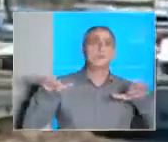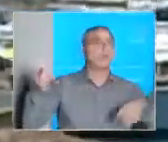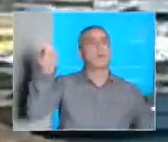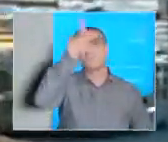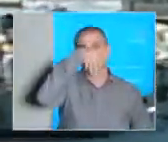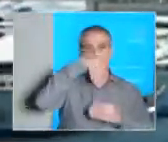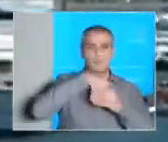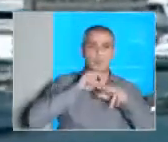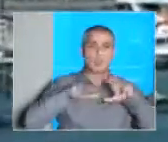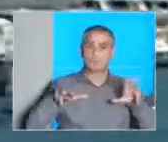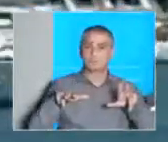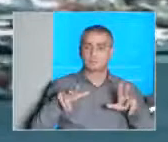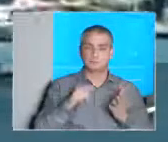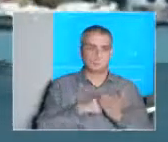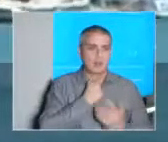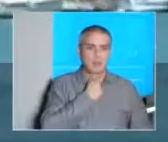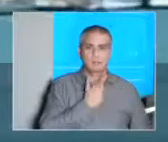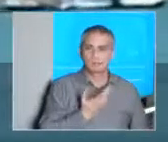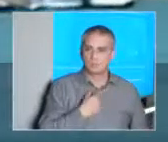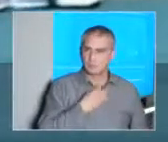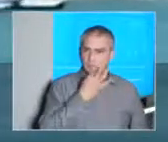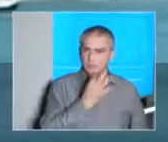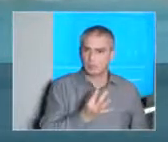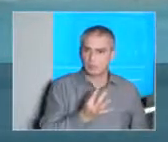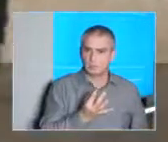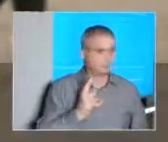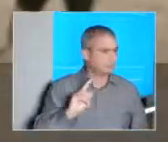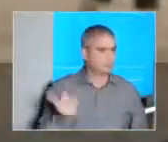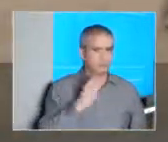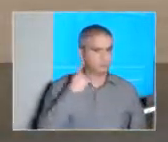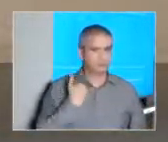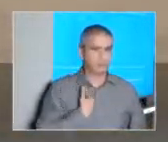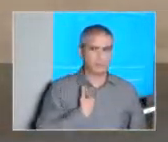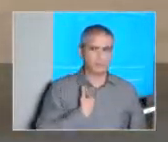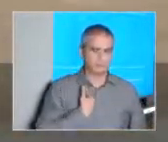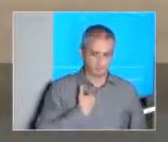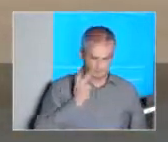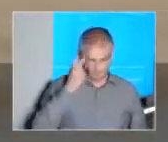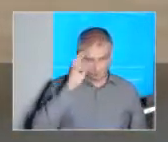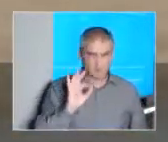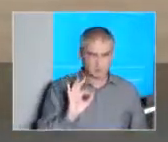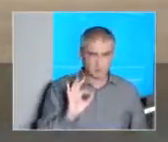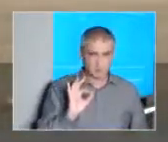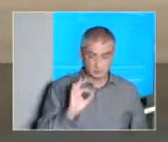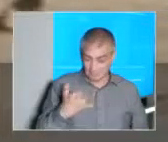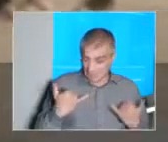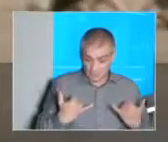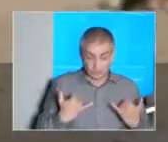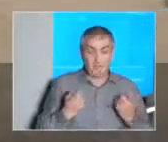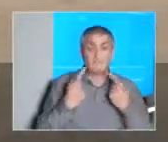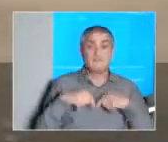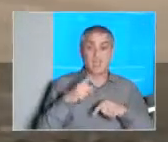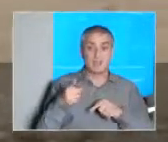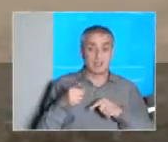תעופה פנים ארציים משום המצוקה. ואני שואל את כל מי ששומע אותי, האם יש היגיון בזמן